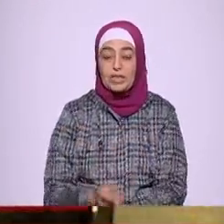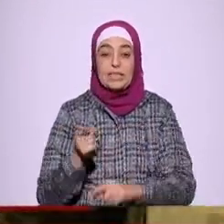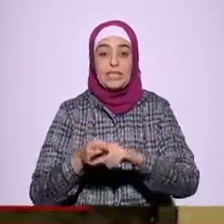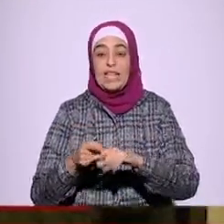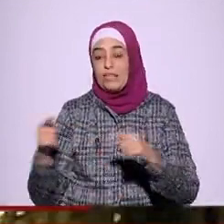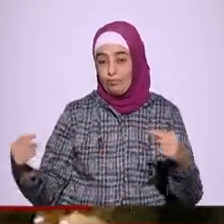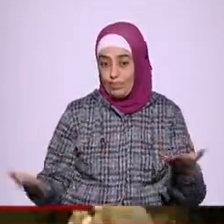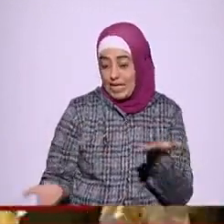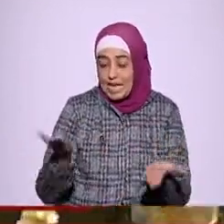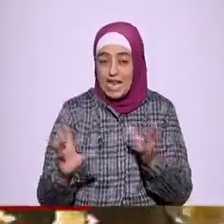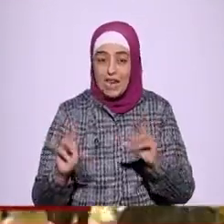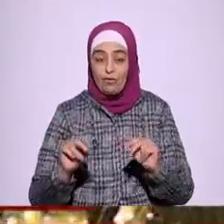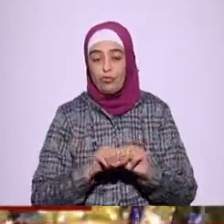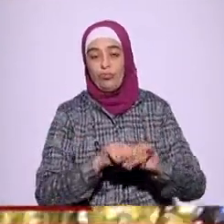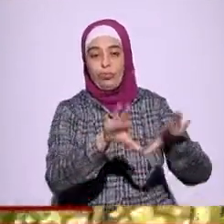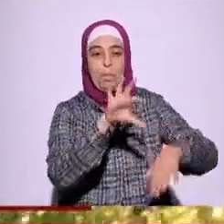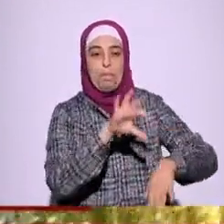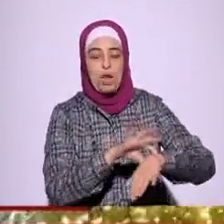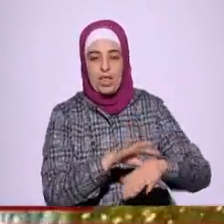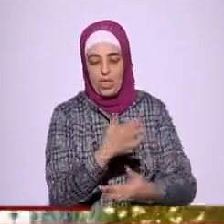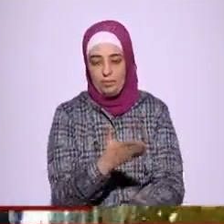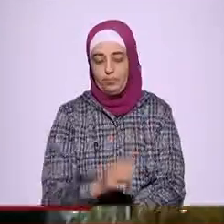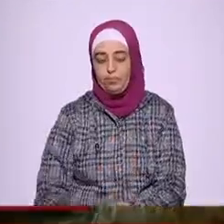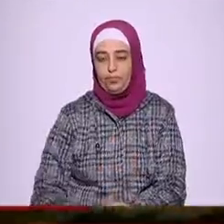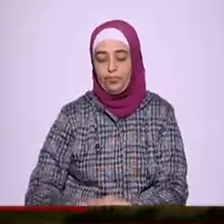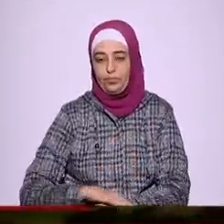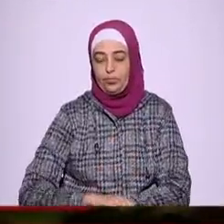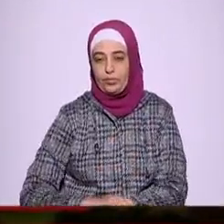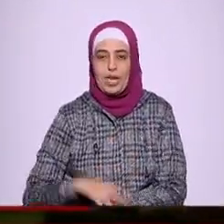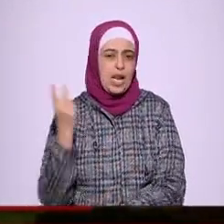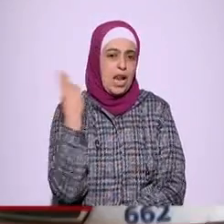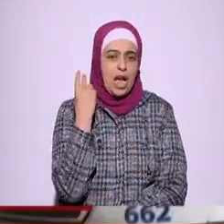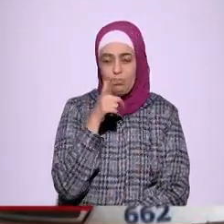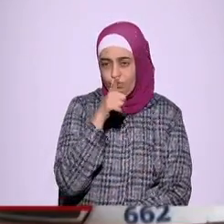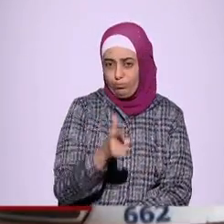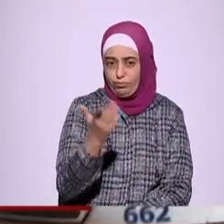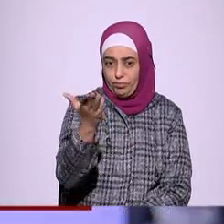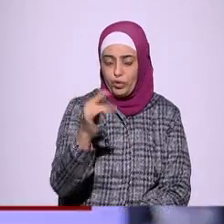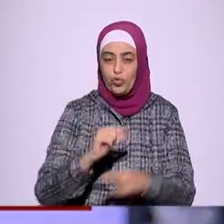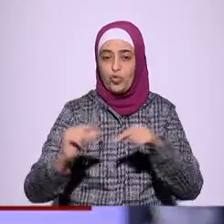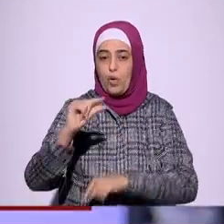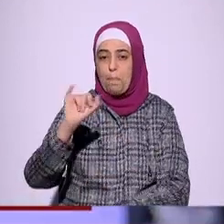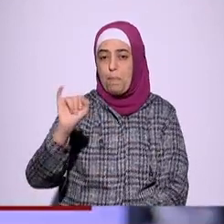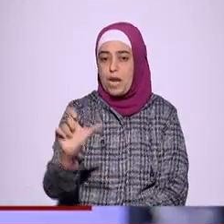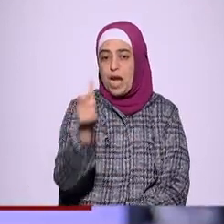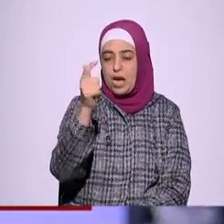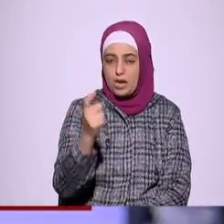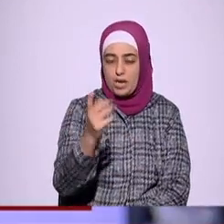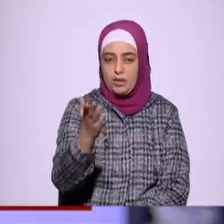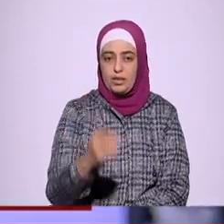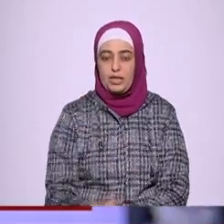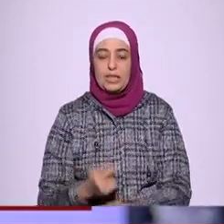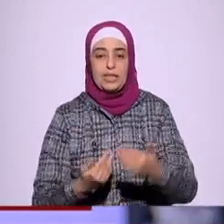انتشار الأوميكرون. طيب الآن في ظل الحديث عن هذه الأرقام التي ذكرتها دكتورة منار، ونتحدث عن المتحور